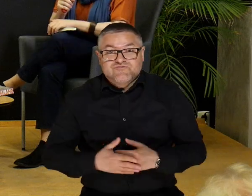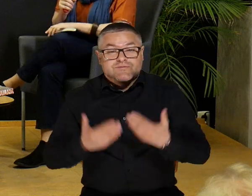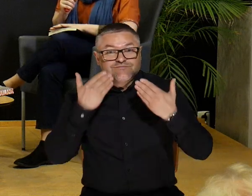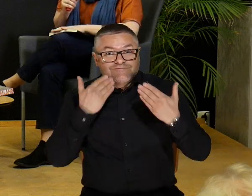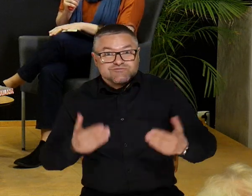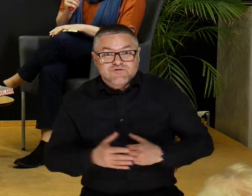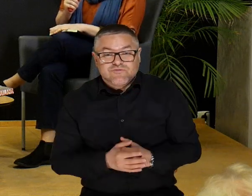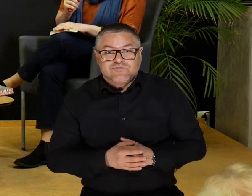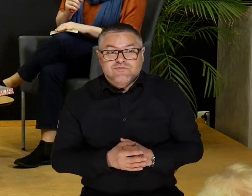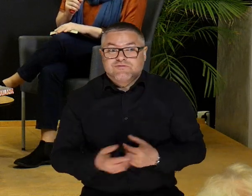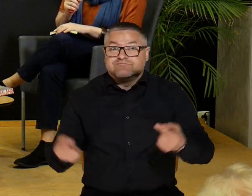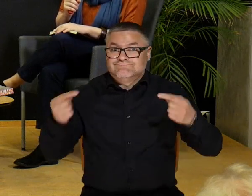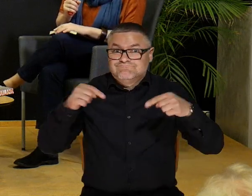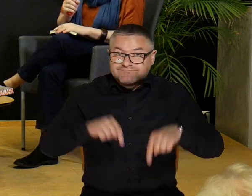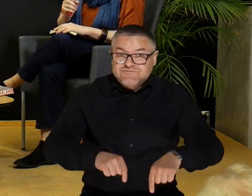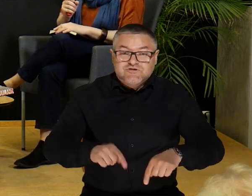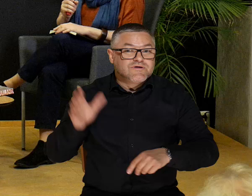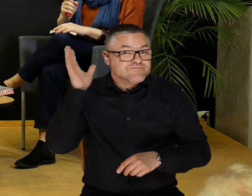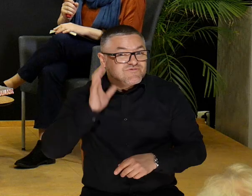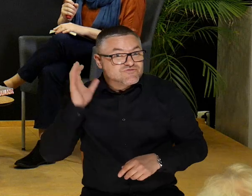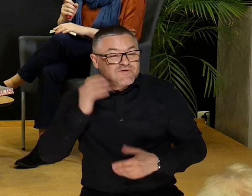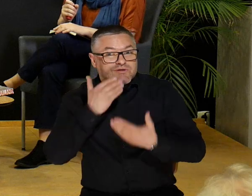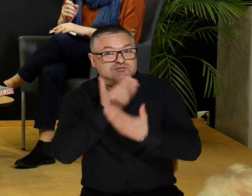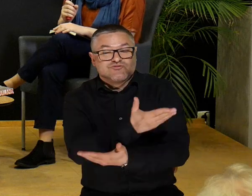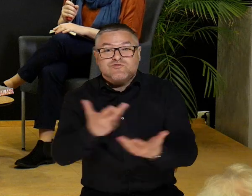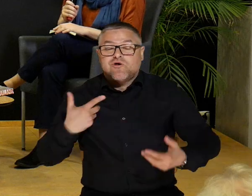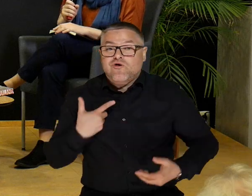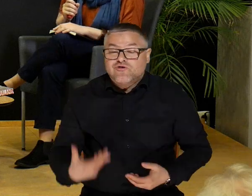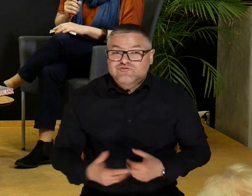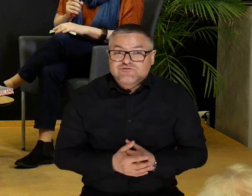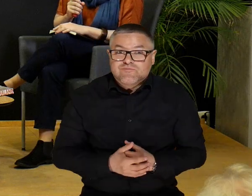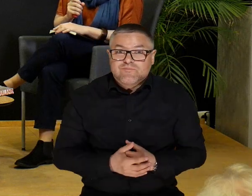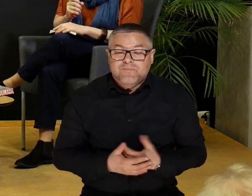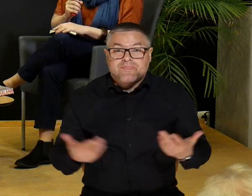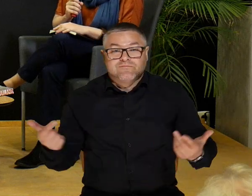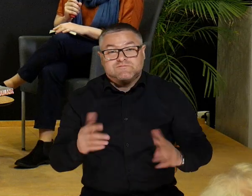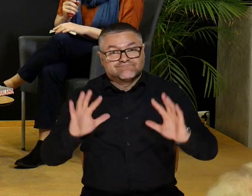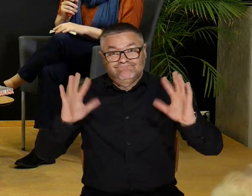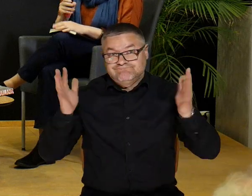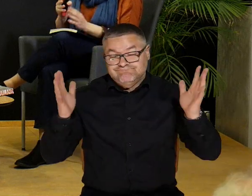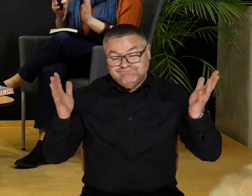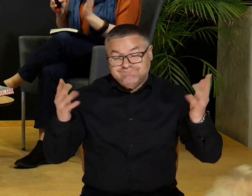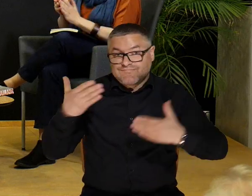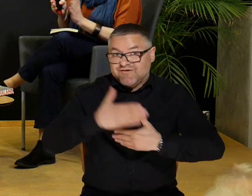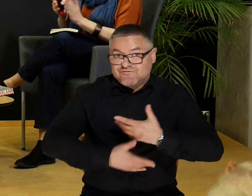też za udział, za wysłuchanie. Dziękuję naszym gościom. Chyba należą się brawa na